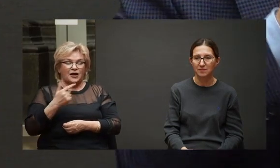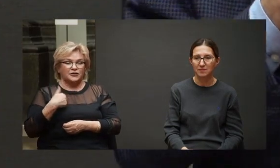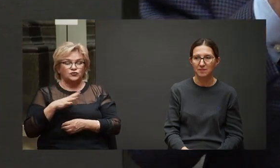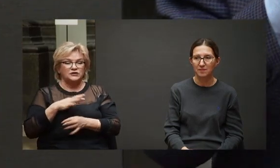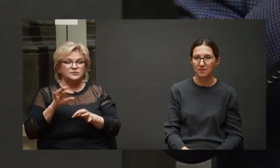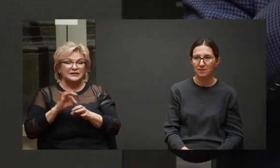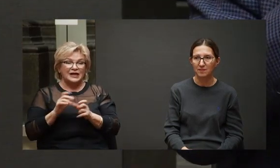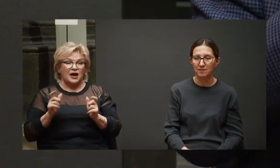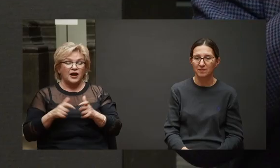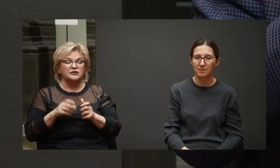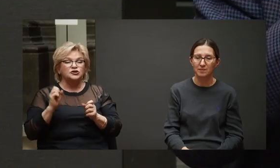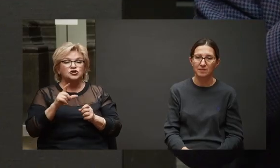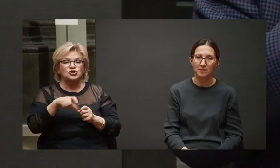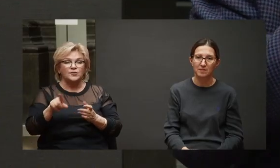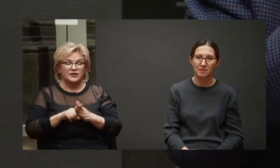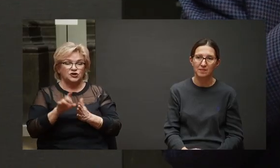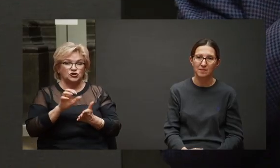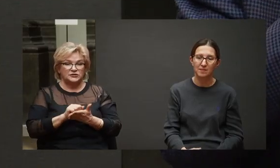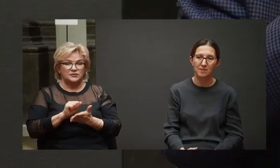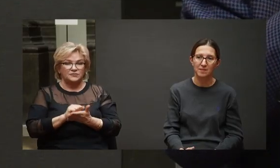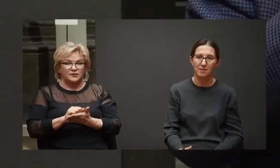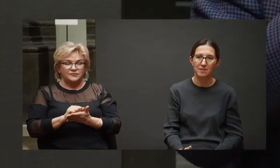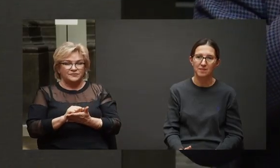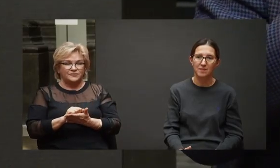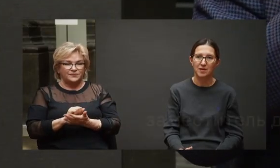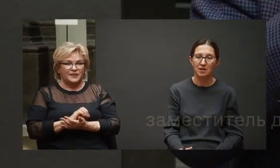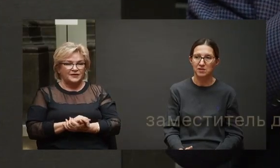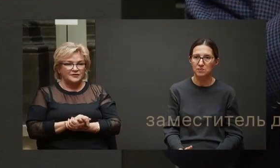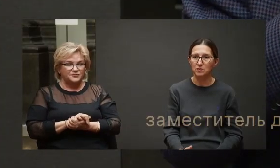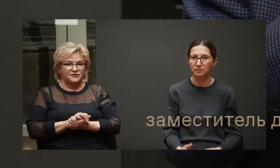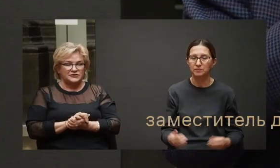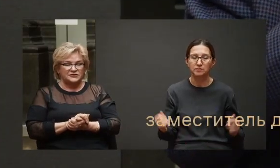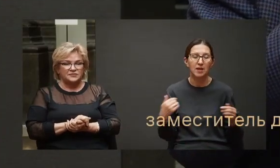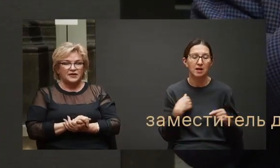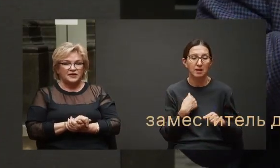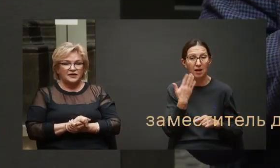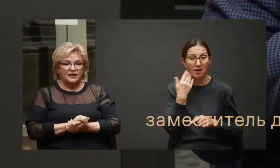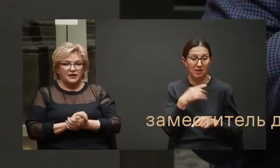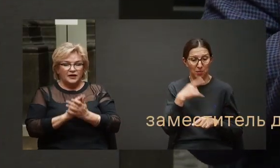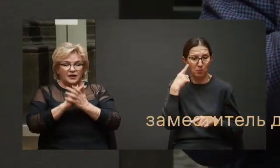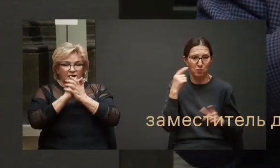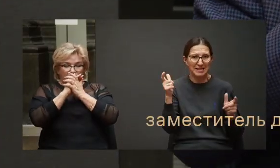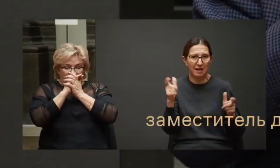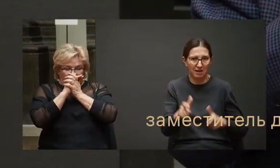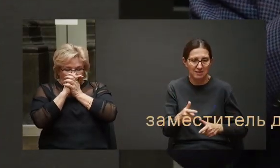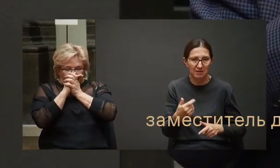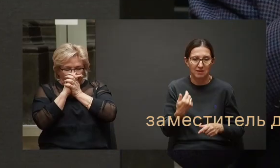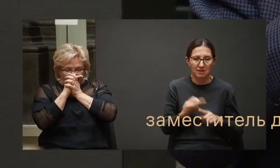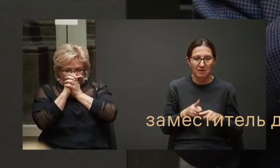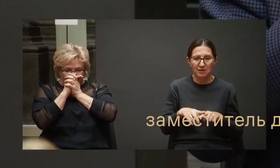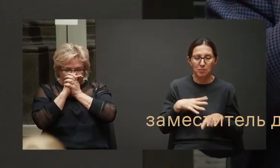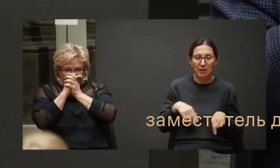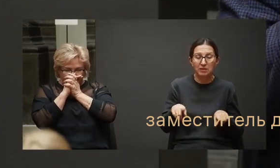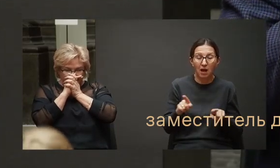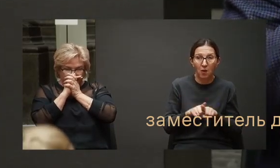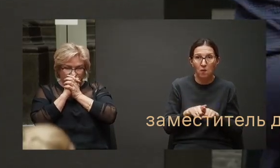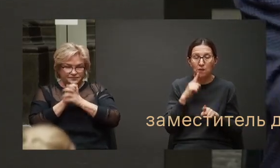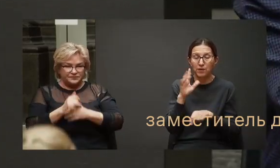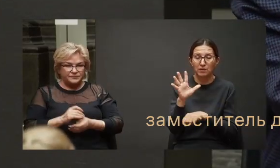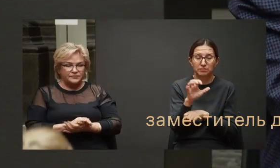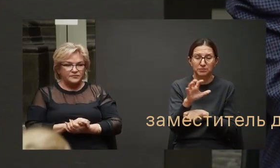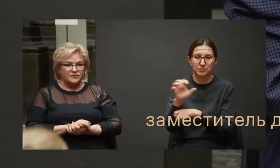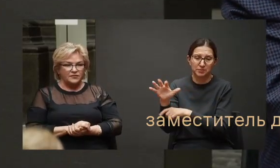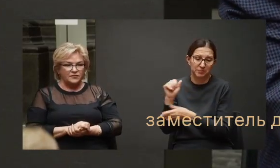чем народ стал заниматься? Помните, из-за изоляции, да? То есть это же был такой поток